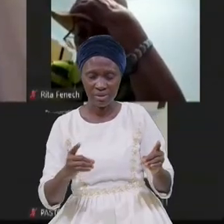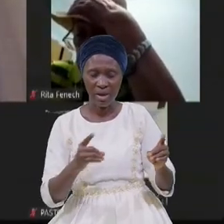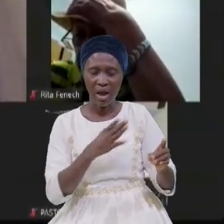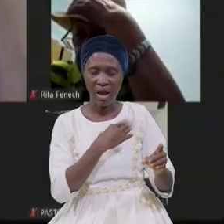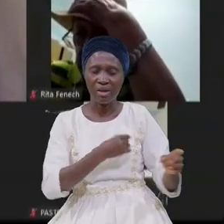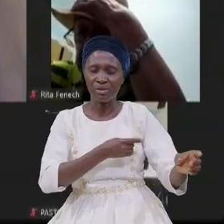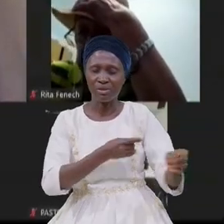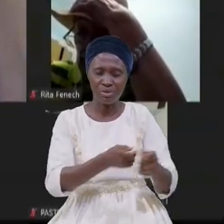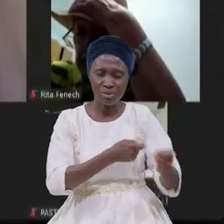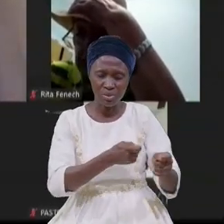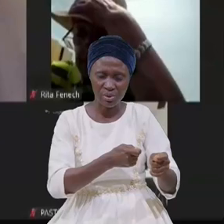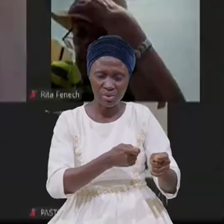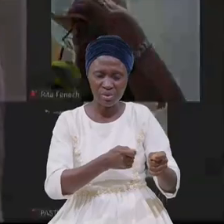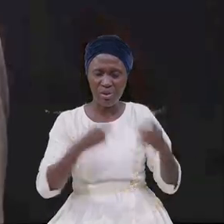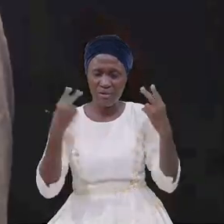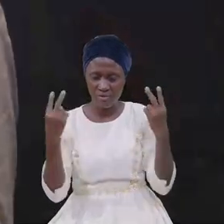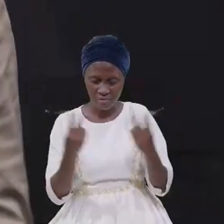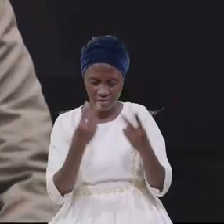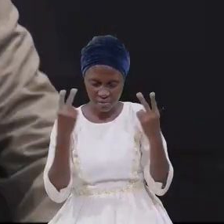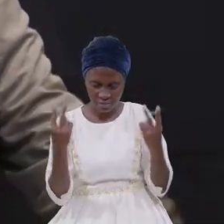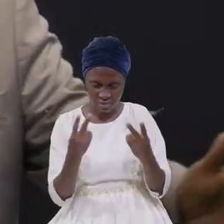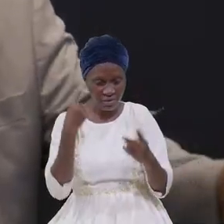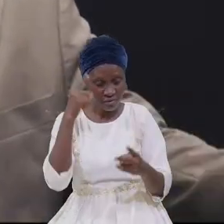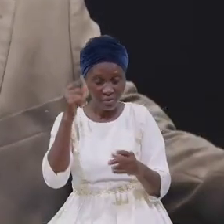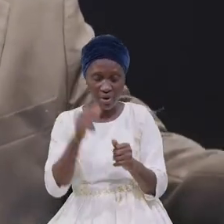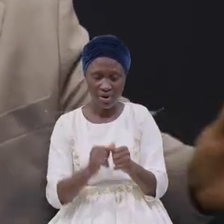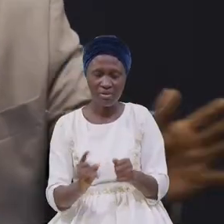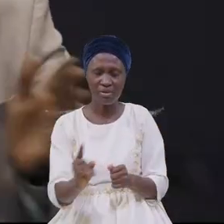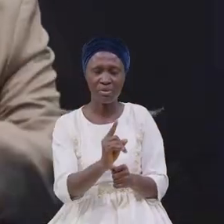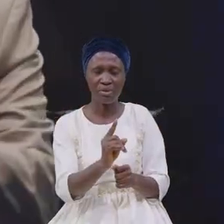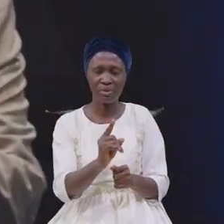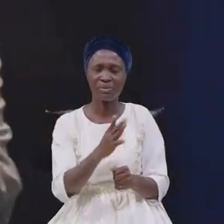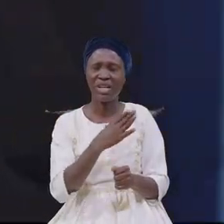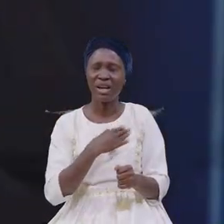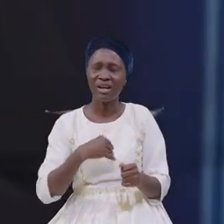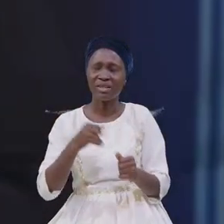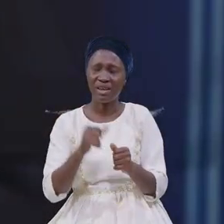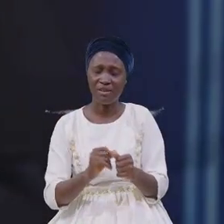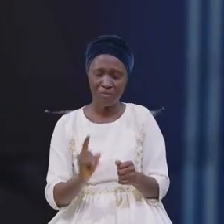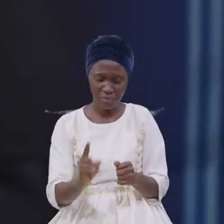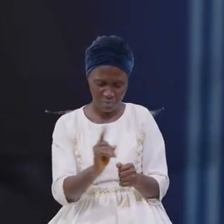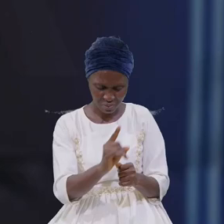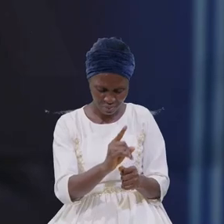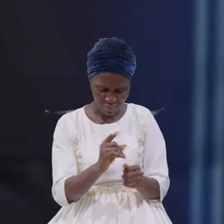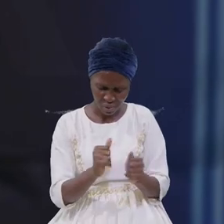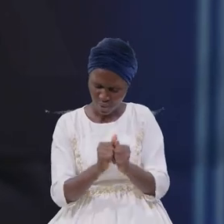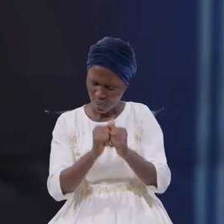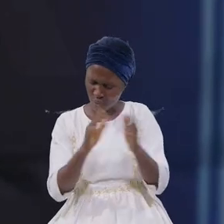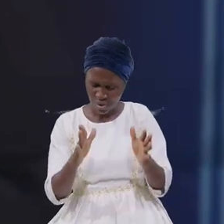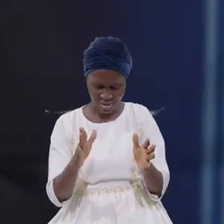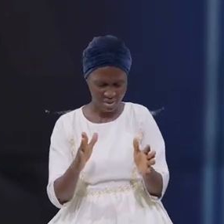domination, la victoire pour tout le monde. Et tout le monde sans